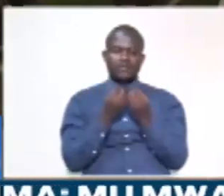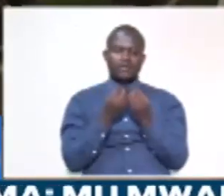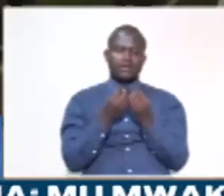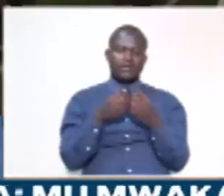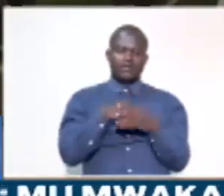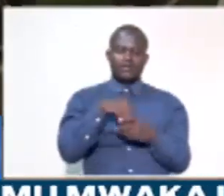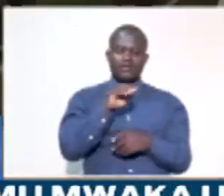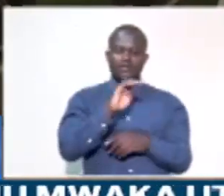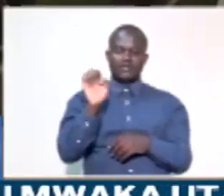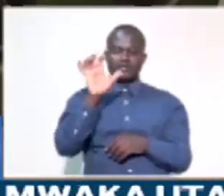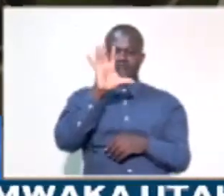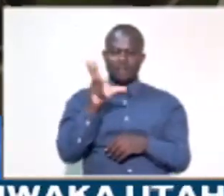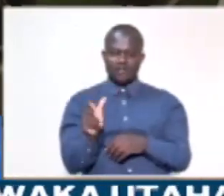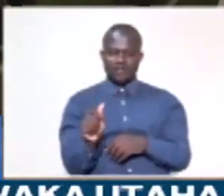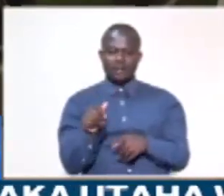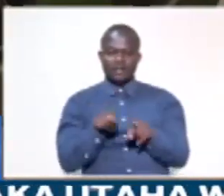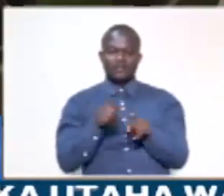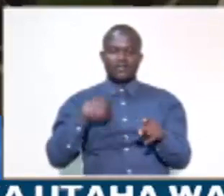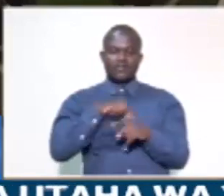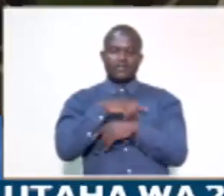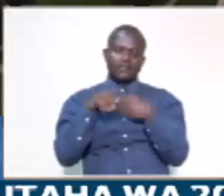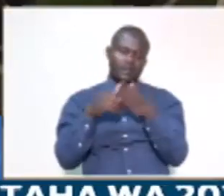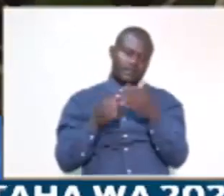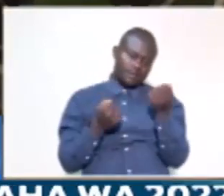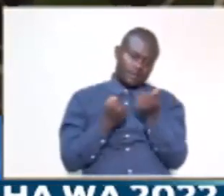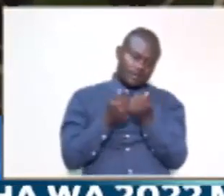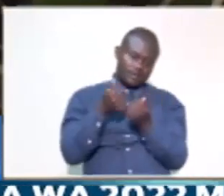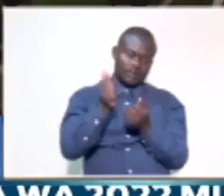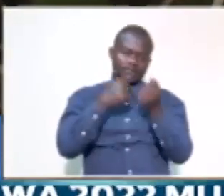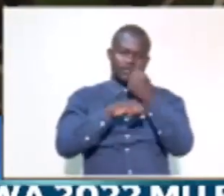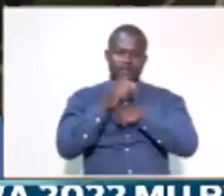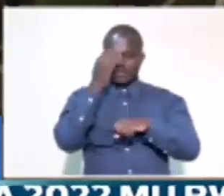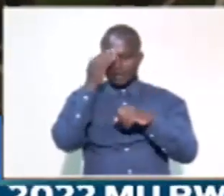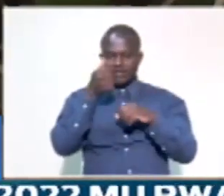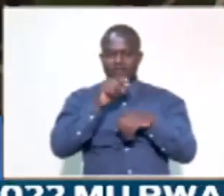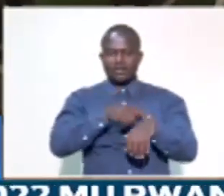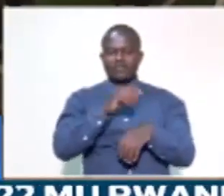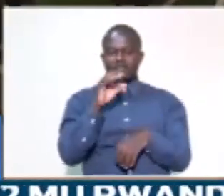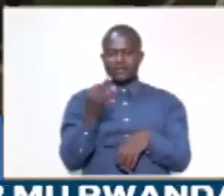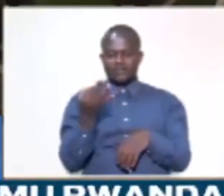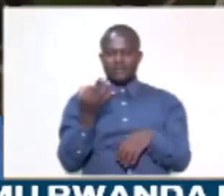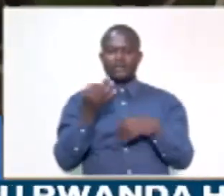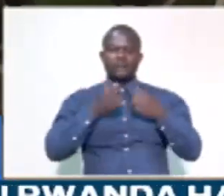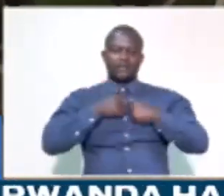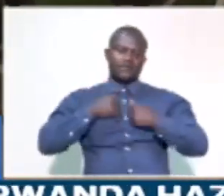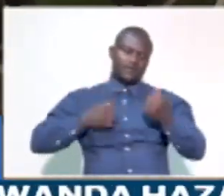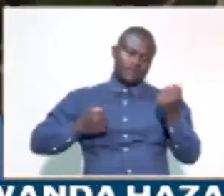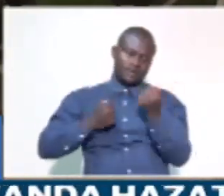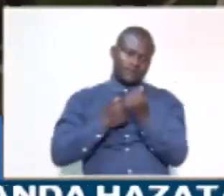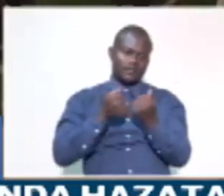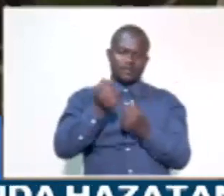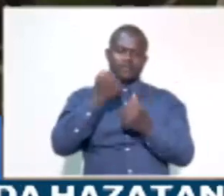Afurika y'Iburasirazuba natwe twarashyigikiye iki gikorwa. Ubuntu bwa gatatu u Rwanda rushyigikira iki